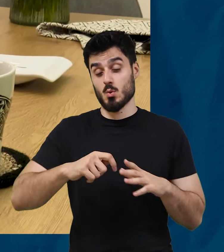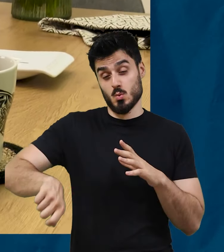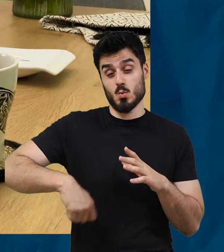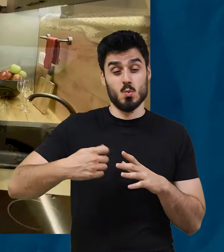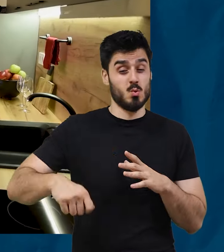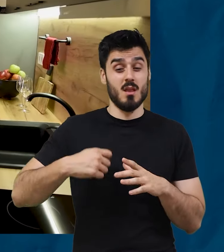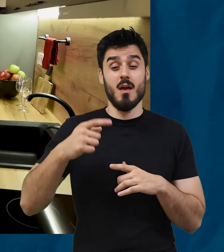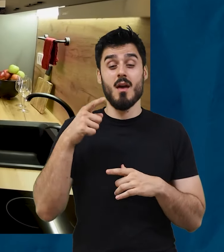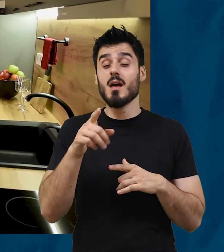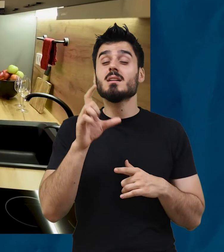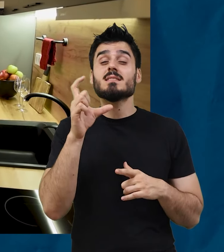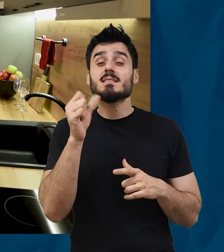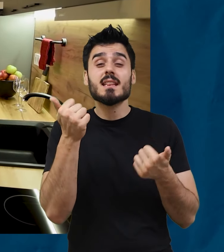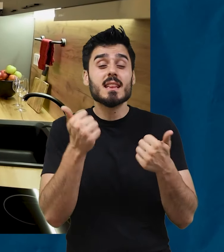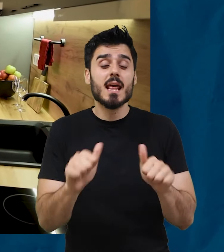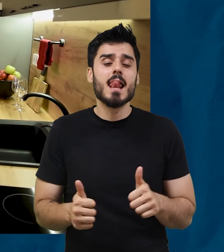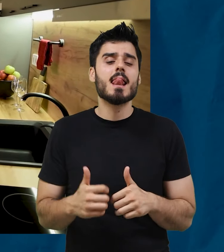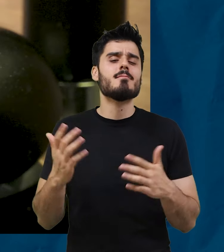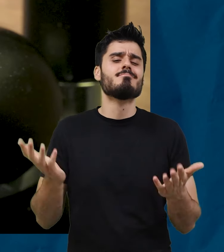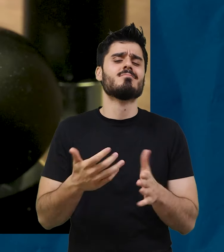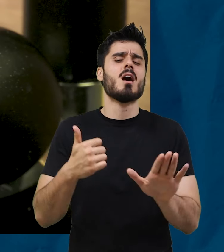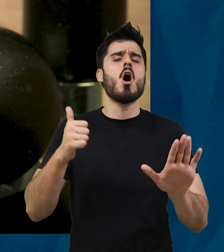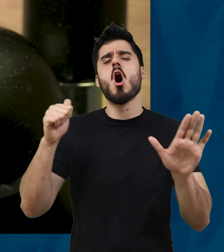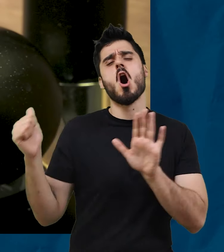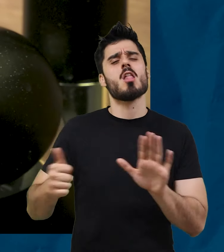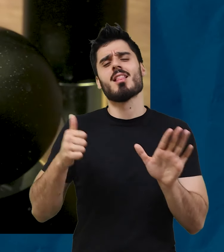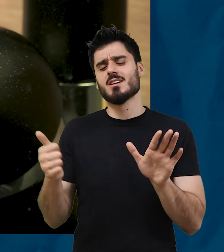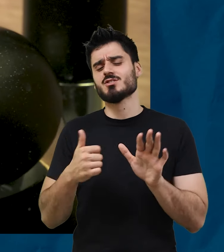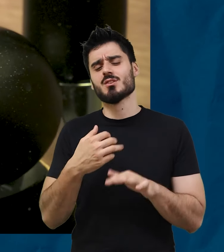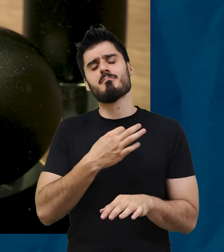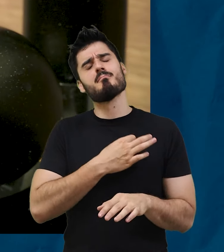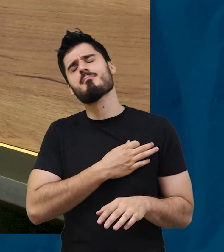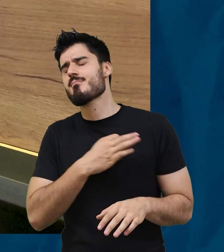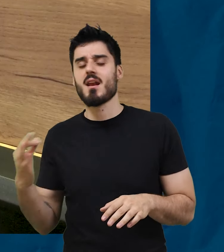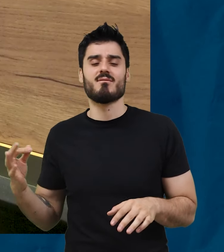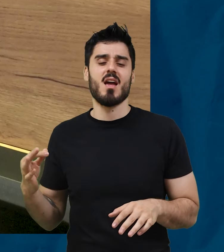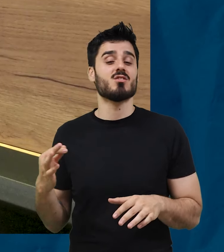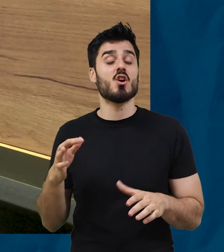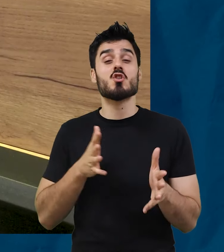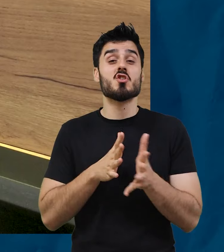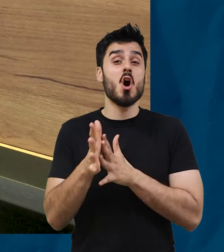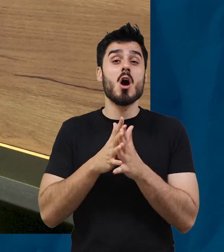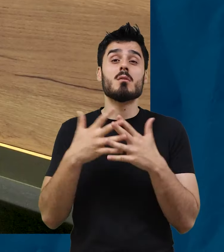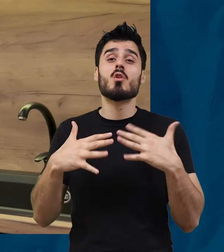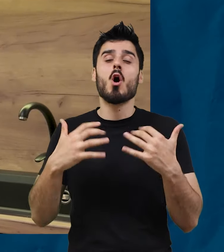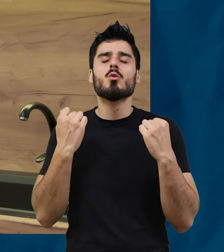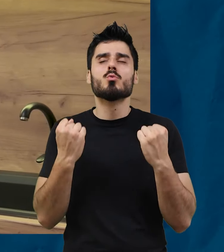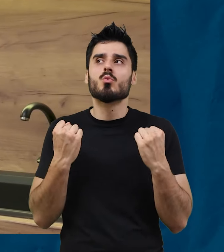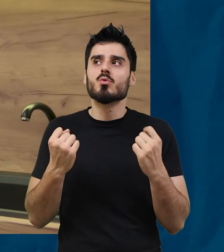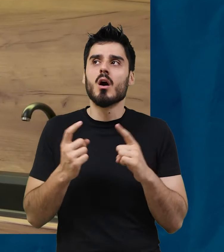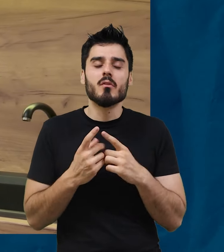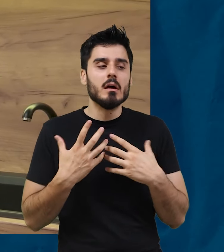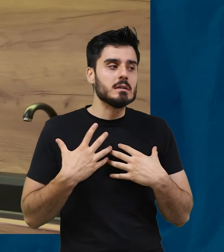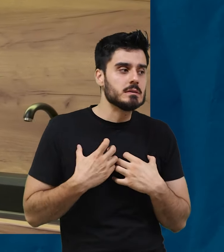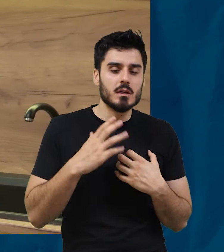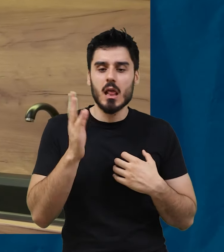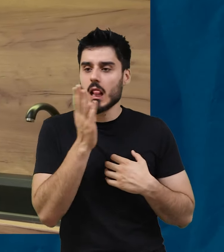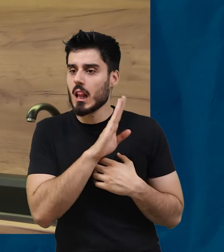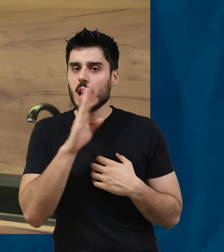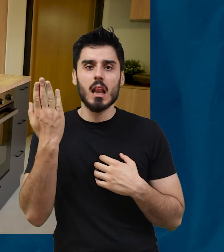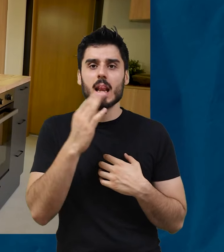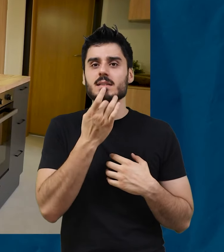кухния индустриален стил, това е шестицата в... Перфектна. Тотото. Обикновено хората много трудно се престрашават към тъмните цветове